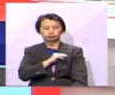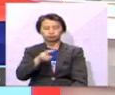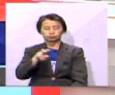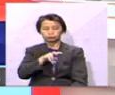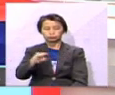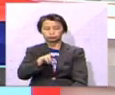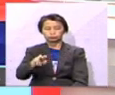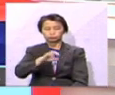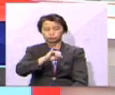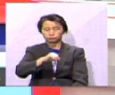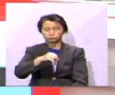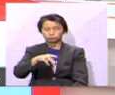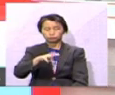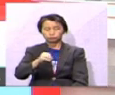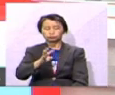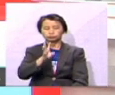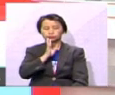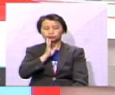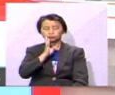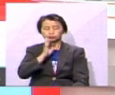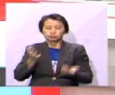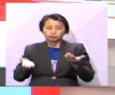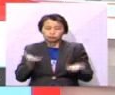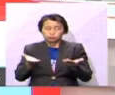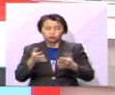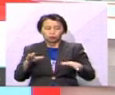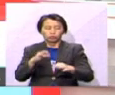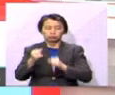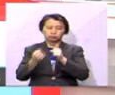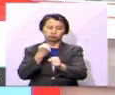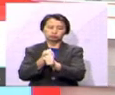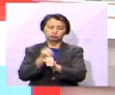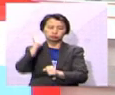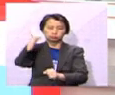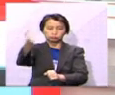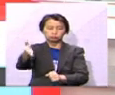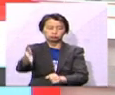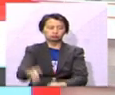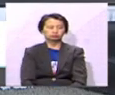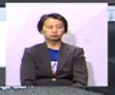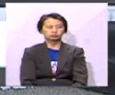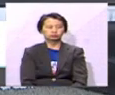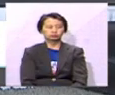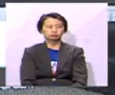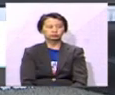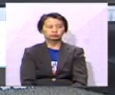Aziz Kaprawi, pendekatan baharu itu mungkin dilaksanakan tahun depan.